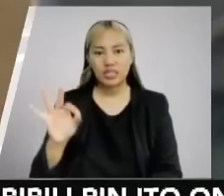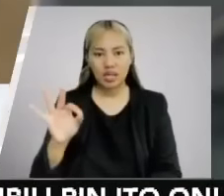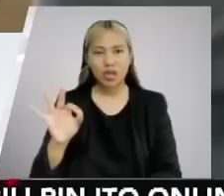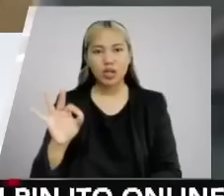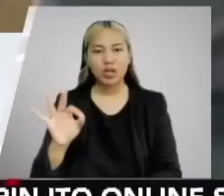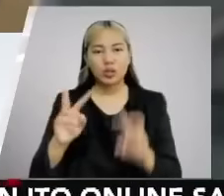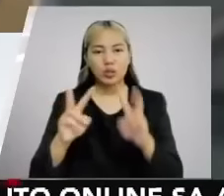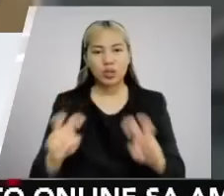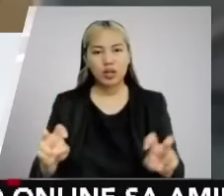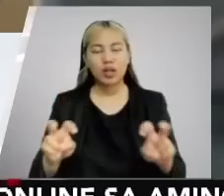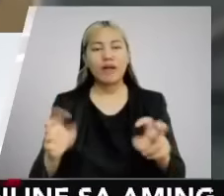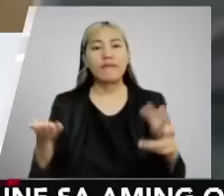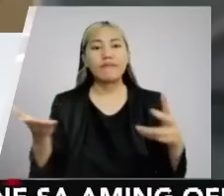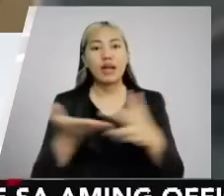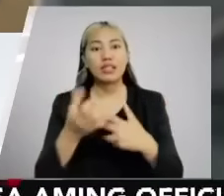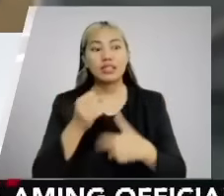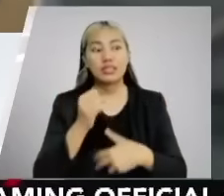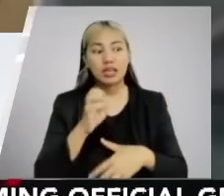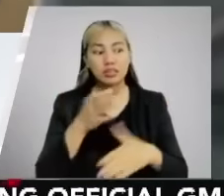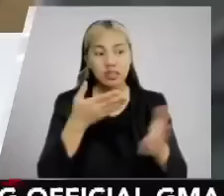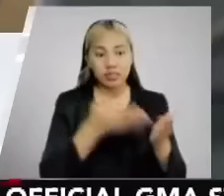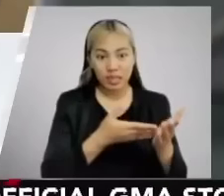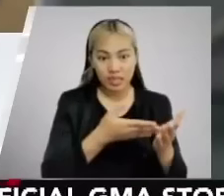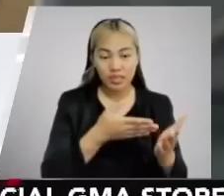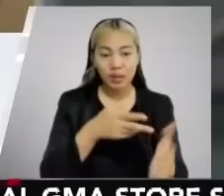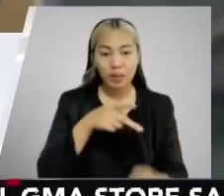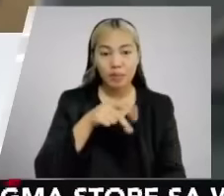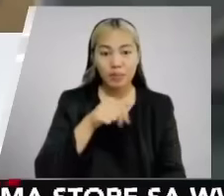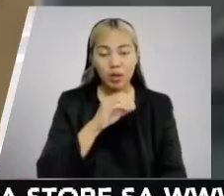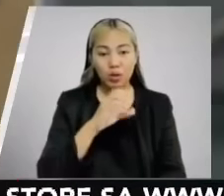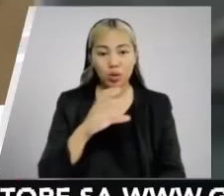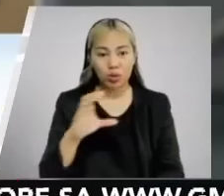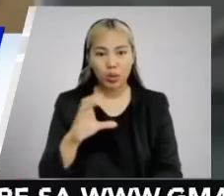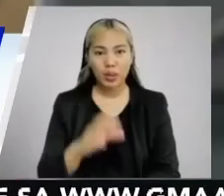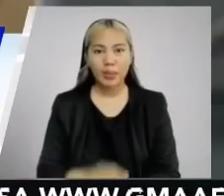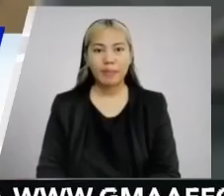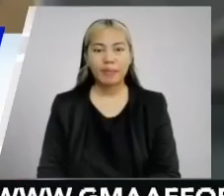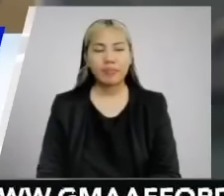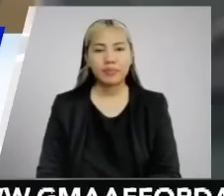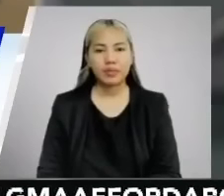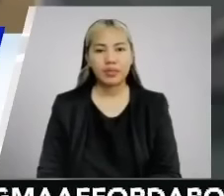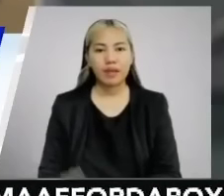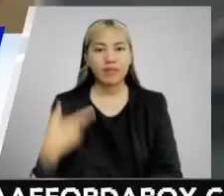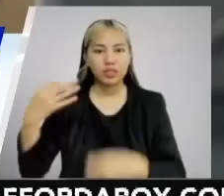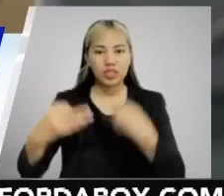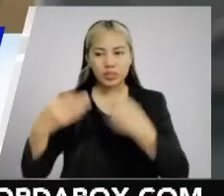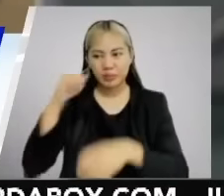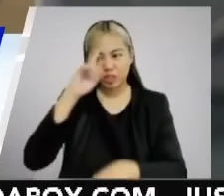been judged by the public because of their being Chinese. Pangalawa,